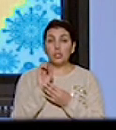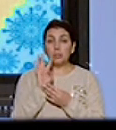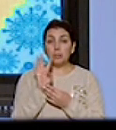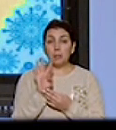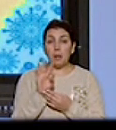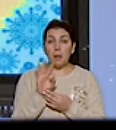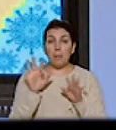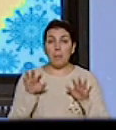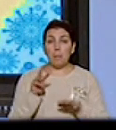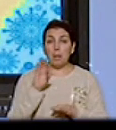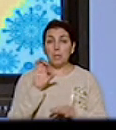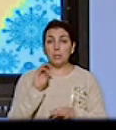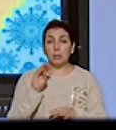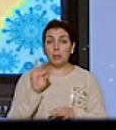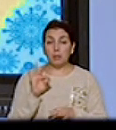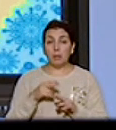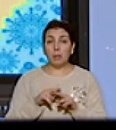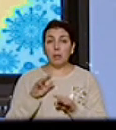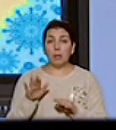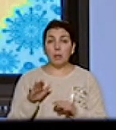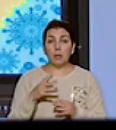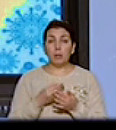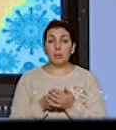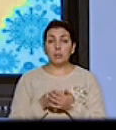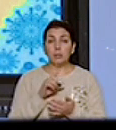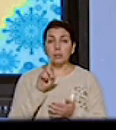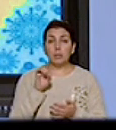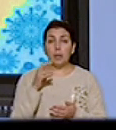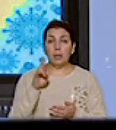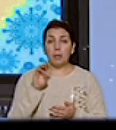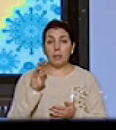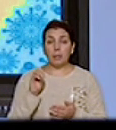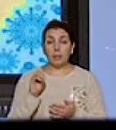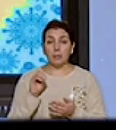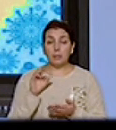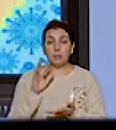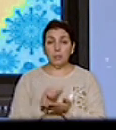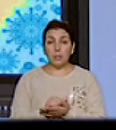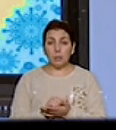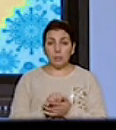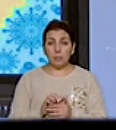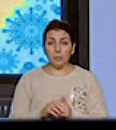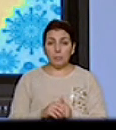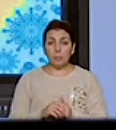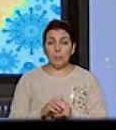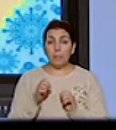13 и 14 места в четвертом ряду заняты.